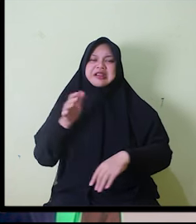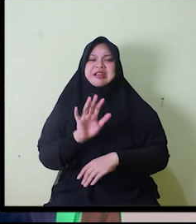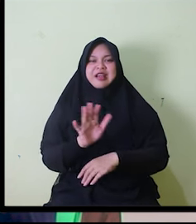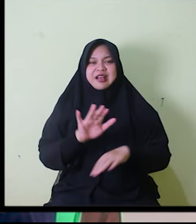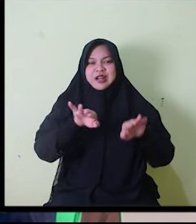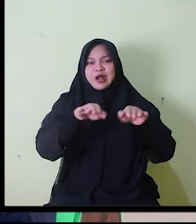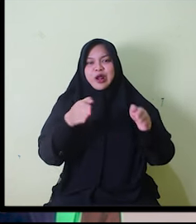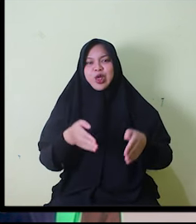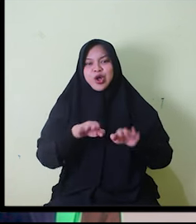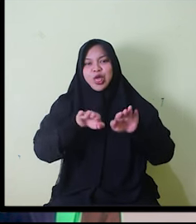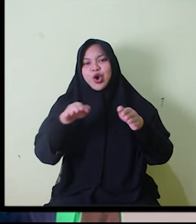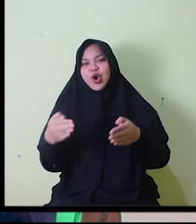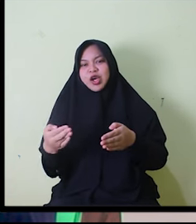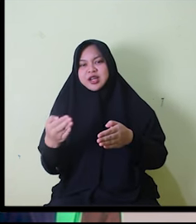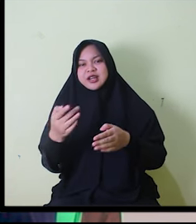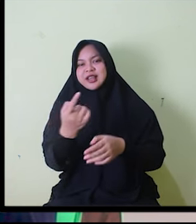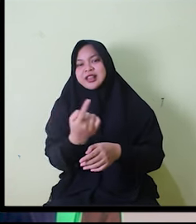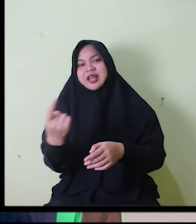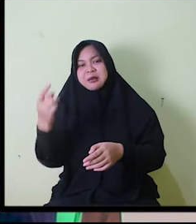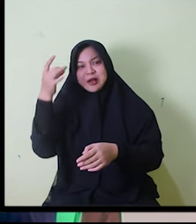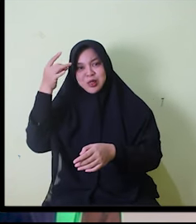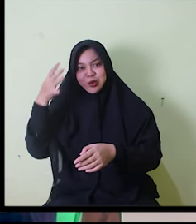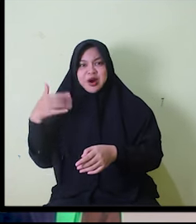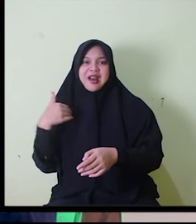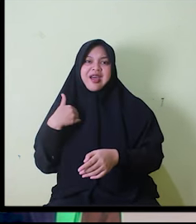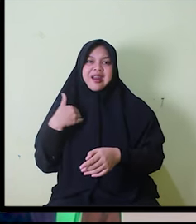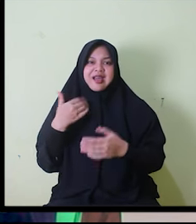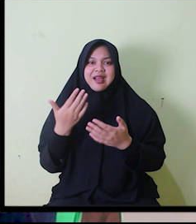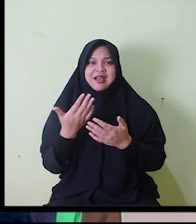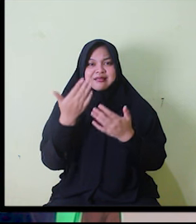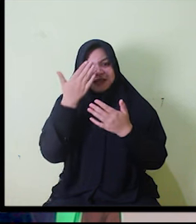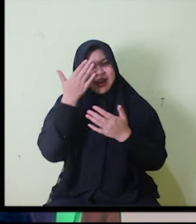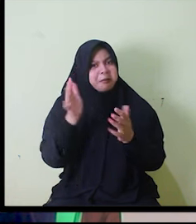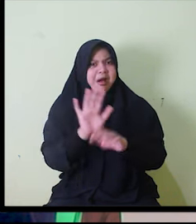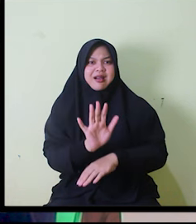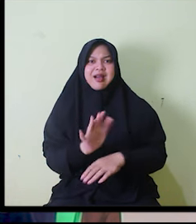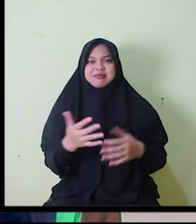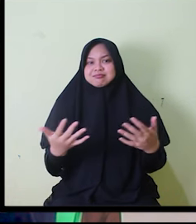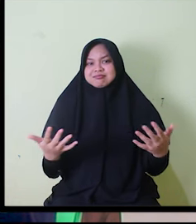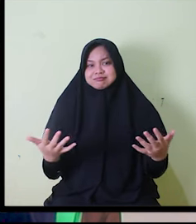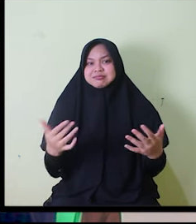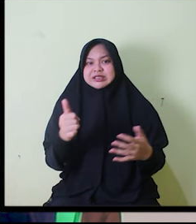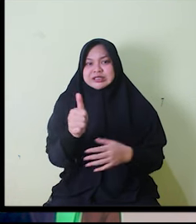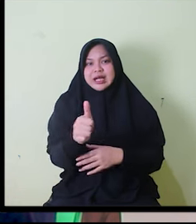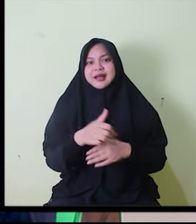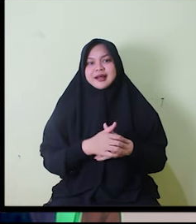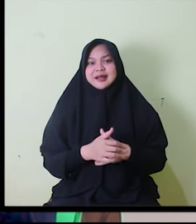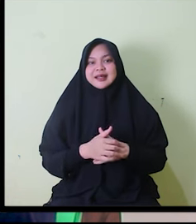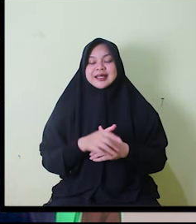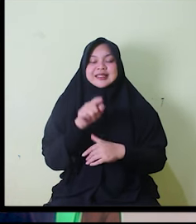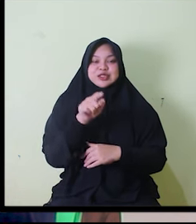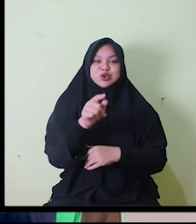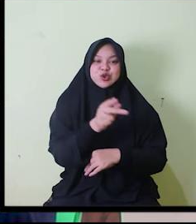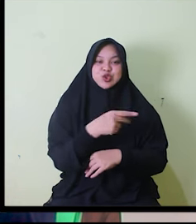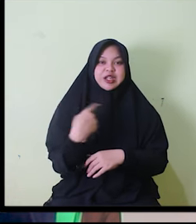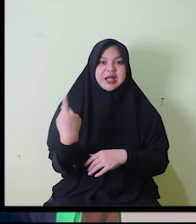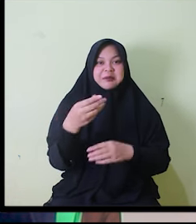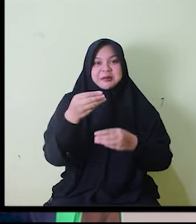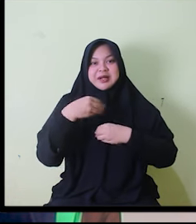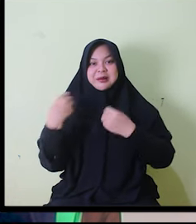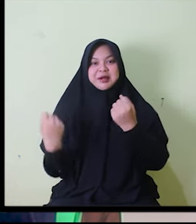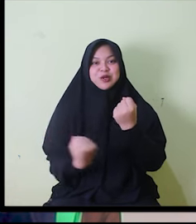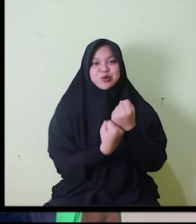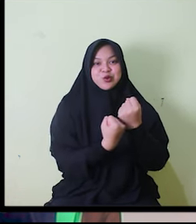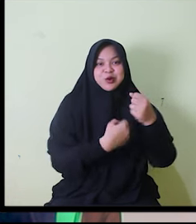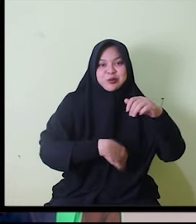loket-loket di tiap-tiap kelurahan itu ada kenapa tidak kan begitu dan EE di situ kami ee mendapat dukungan penuh